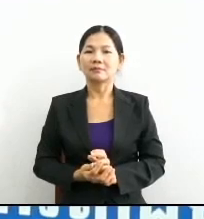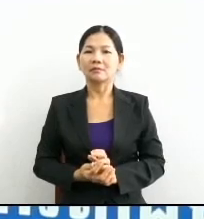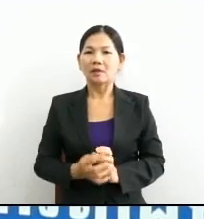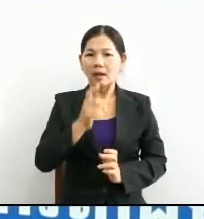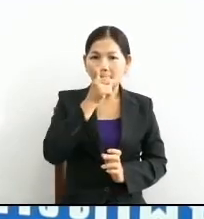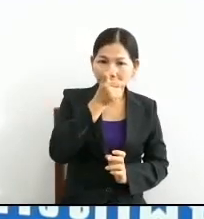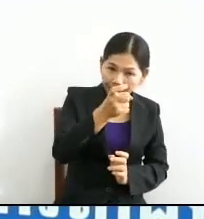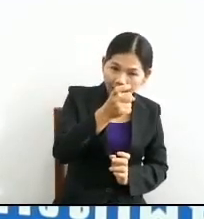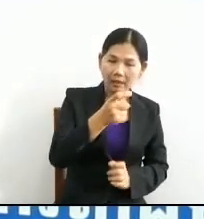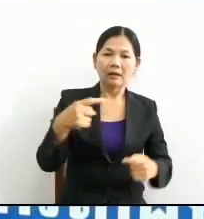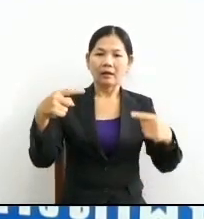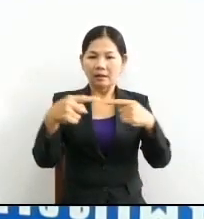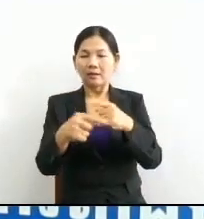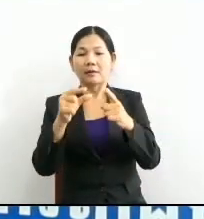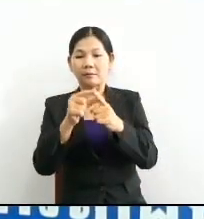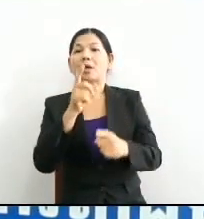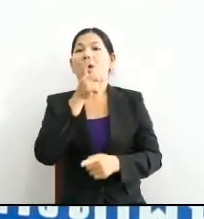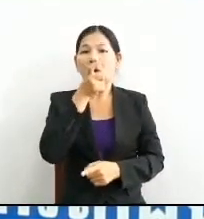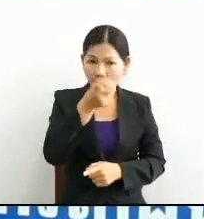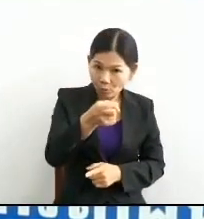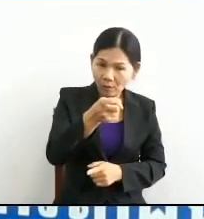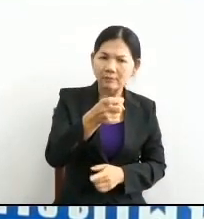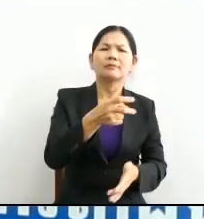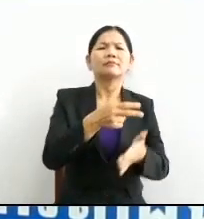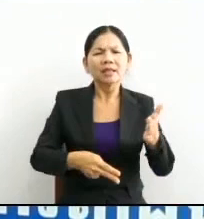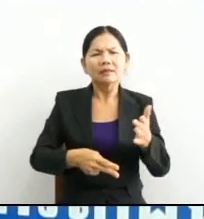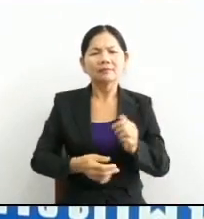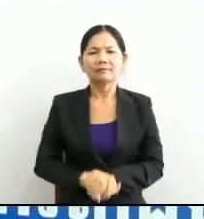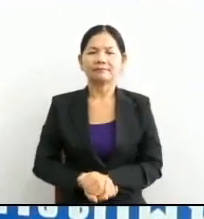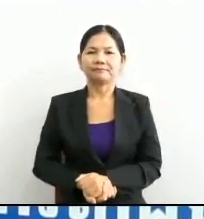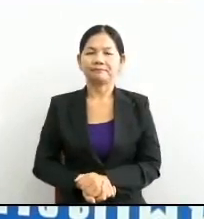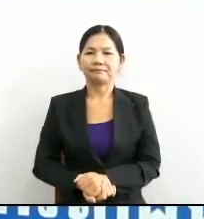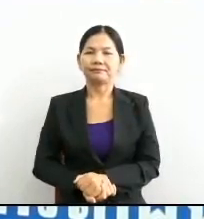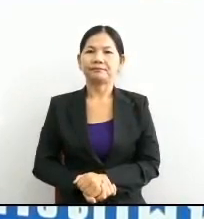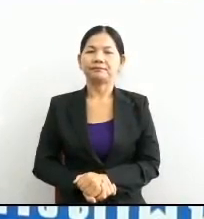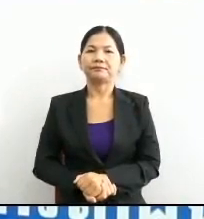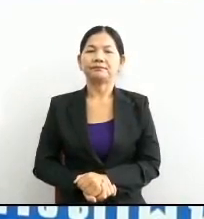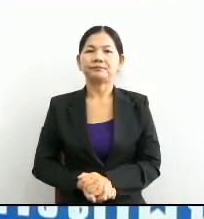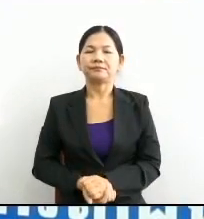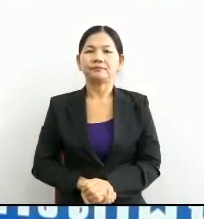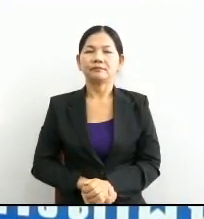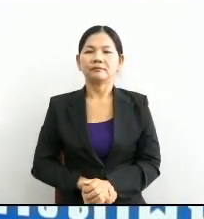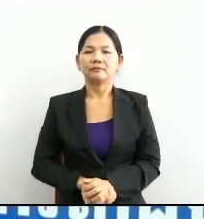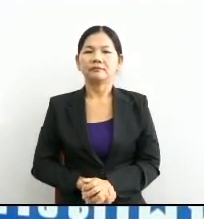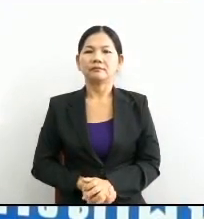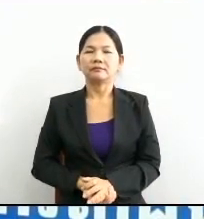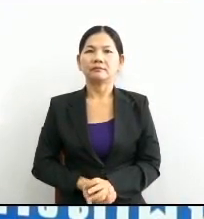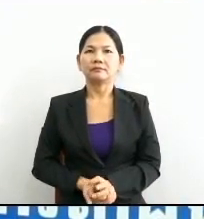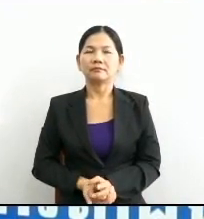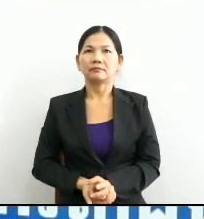con được sạp nó con ấy chà sạp sạp sẽ bật nè sẽ bật miếng đấy